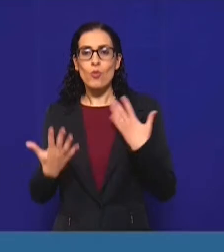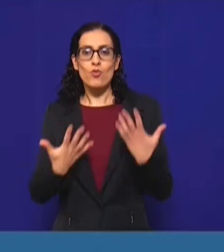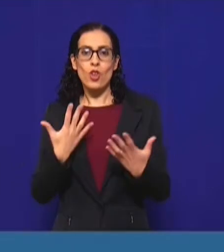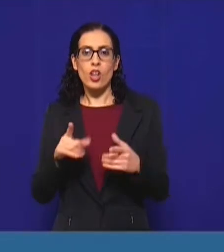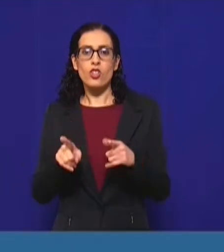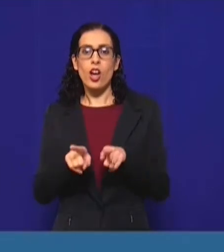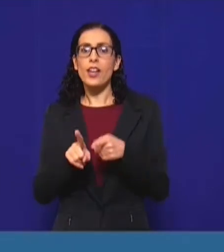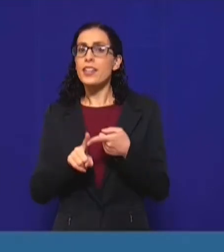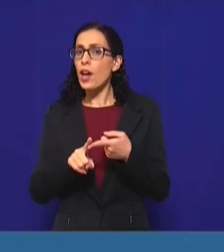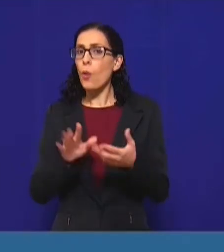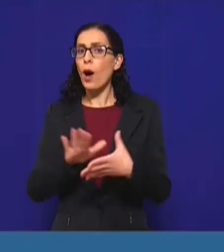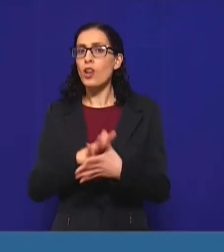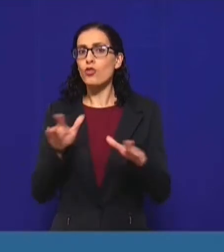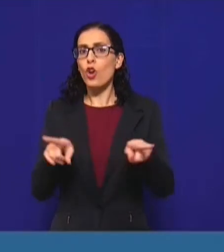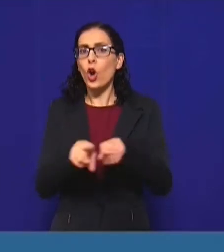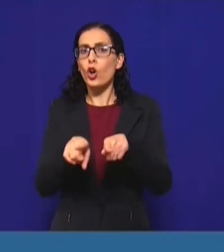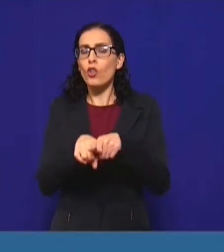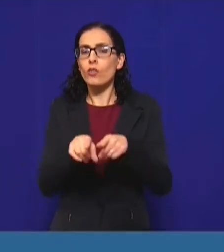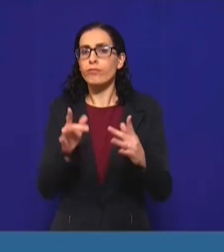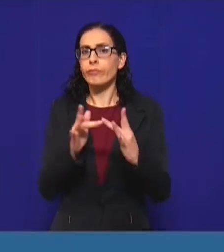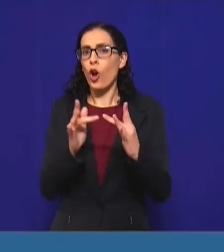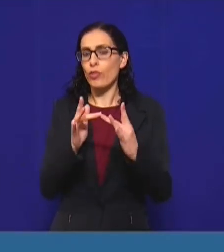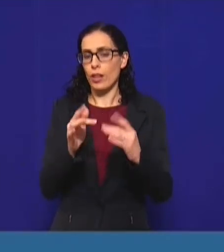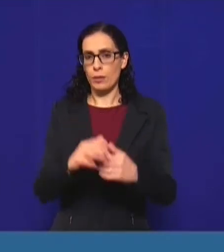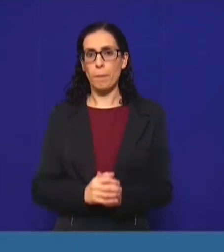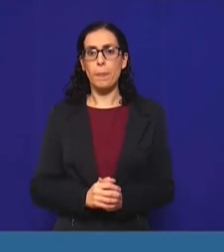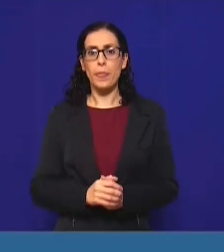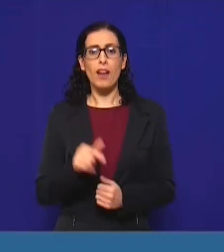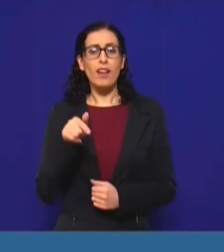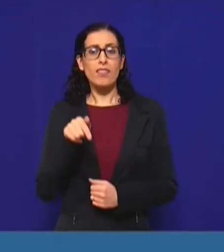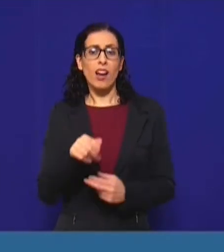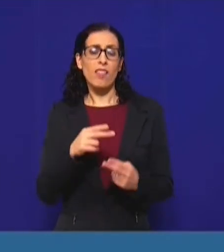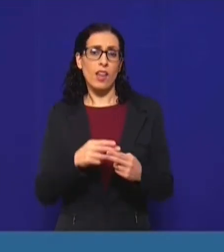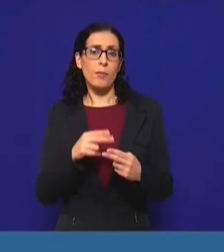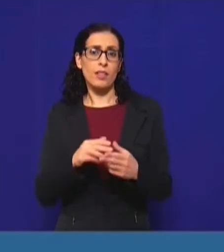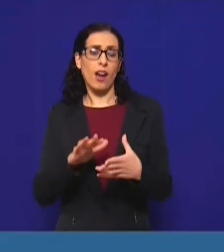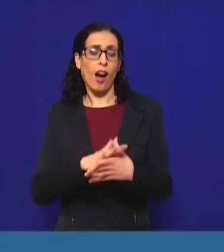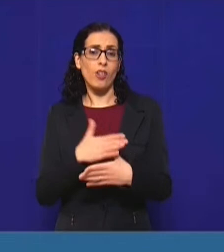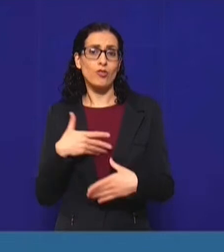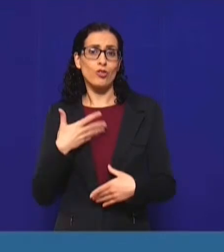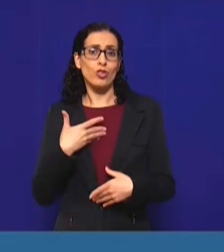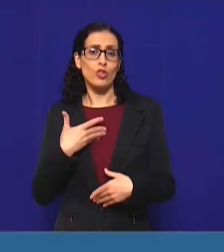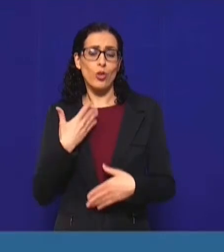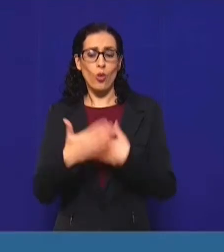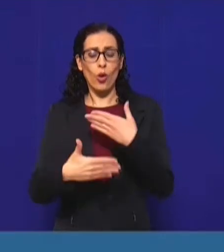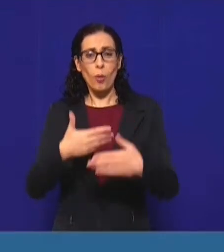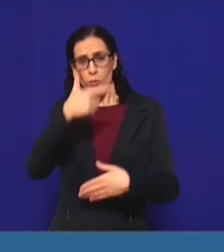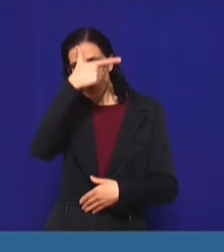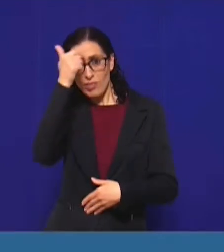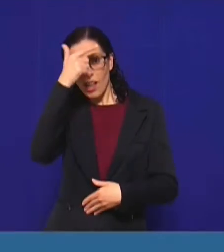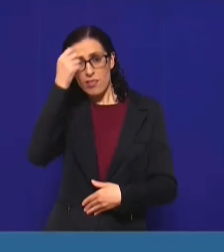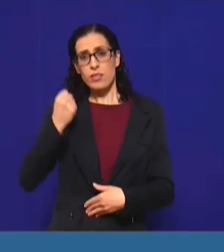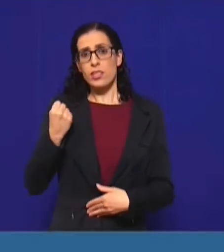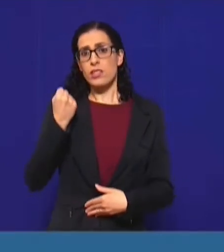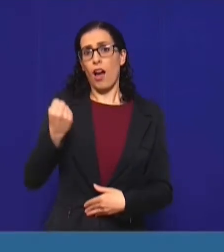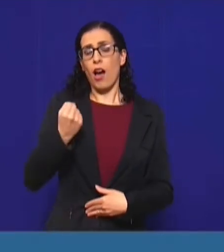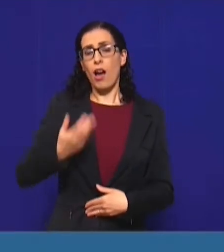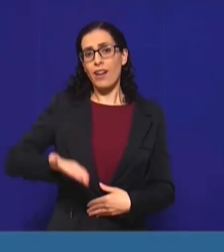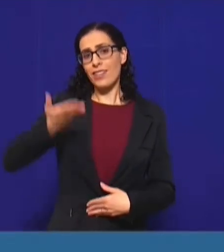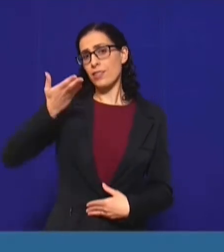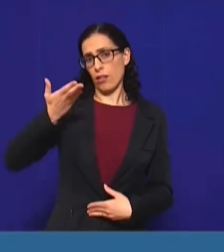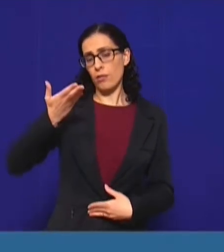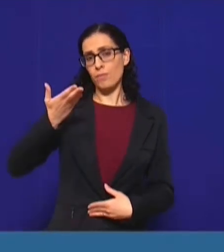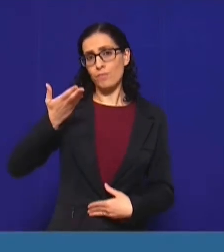close contact. Dan il-passa minni għaliex aħna rridu nkomplu nsaħħu l-testjar, l-evidenza qiegħda toħroġ